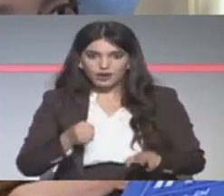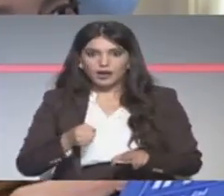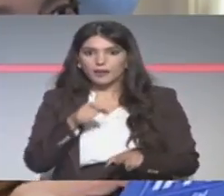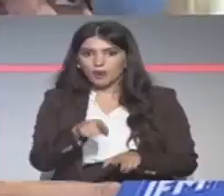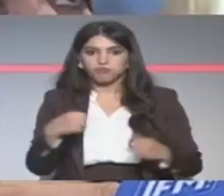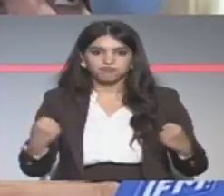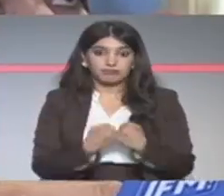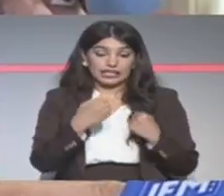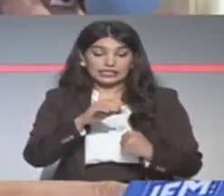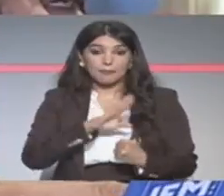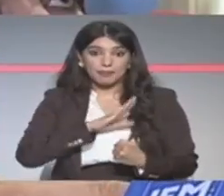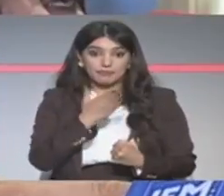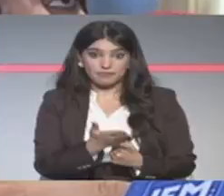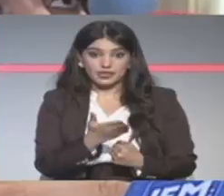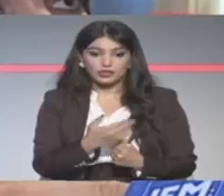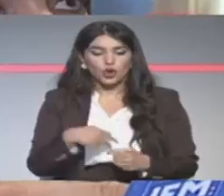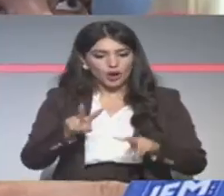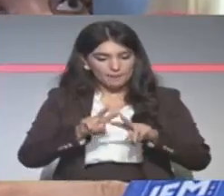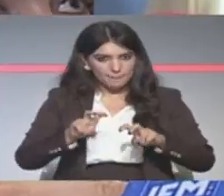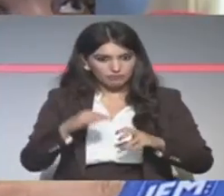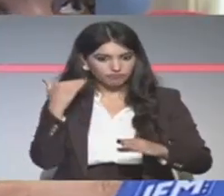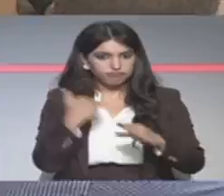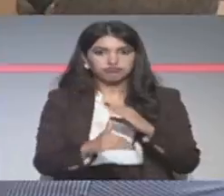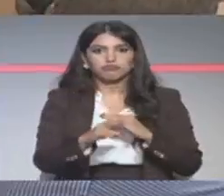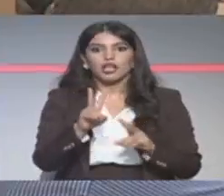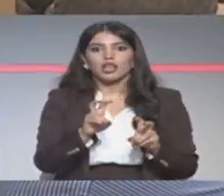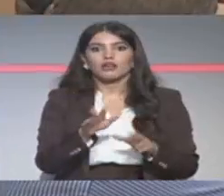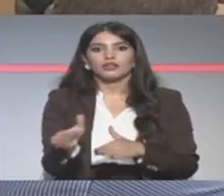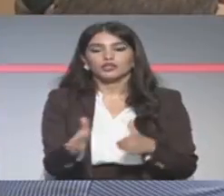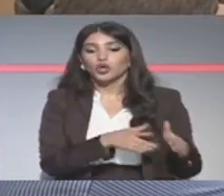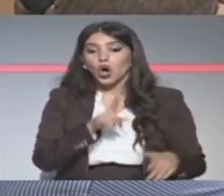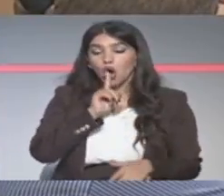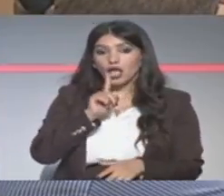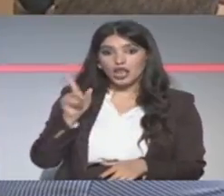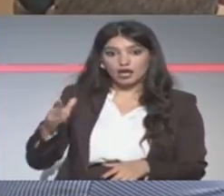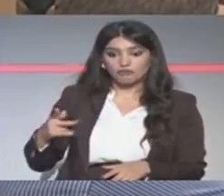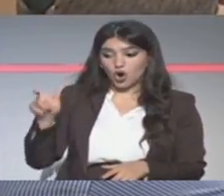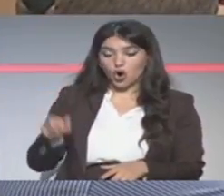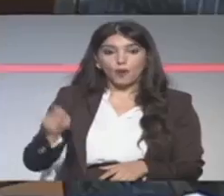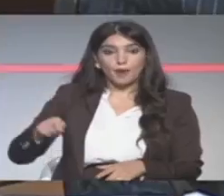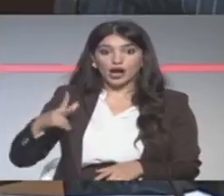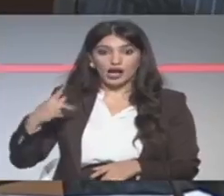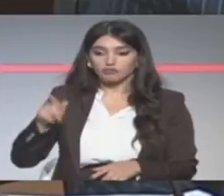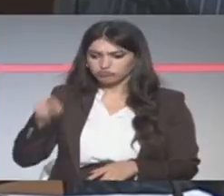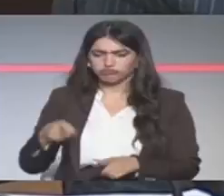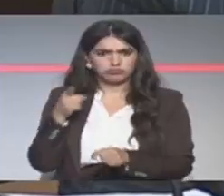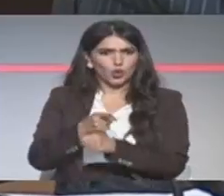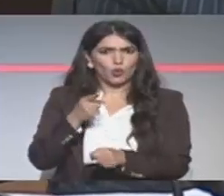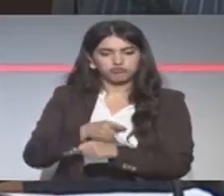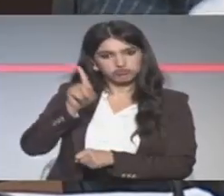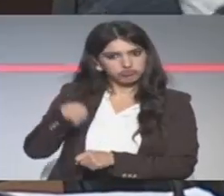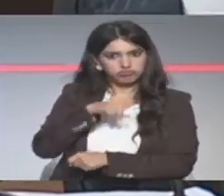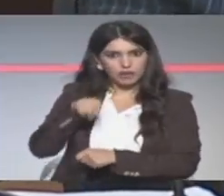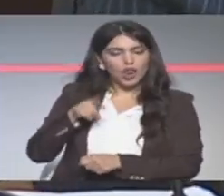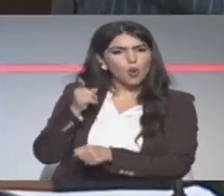مرتكب الحادث صدرنا فيه منشور تفتيش وهنا نتبعه كو. كما نفى القاضي خالد عباس الاتهامات التي وجهت له